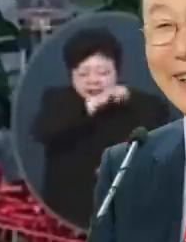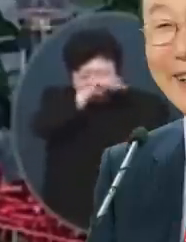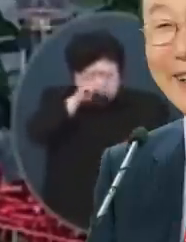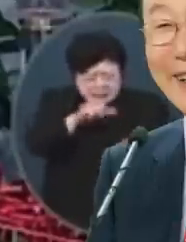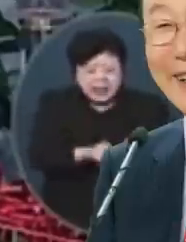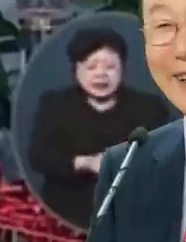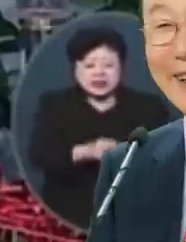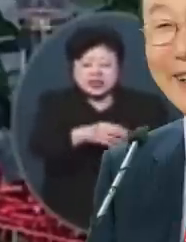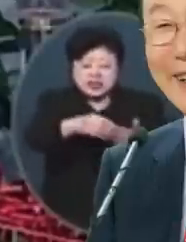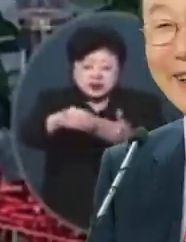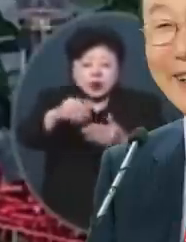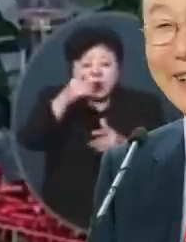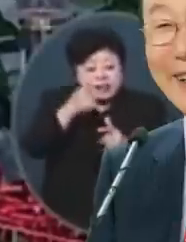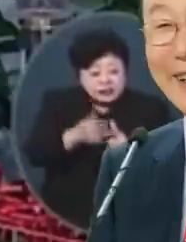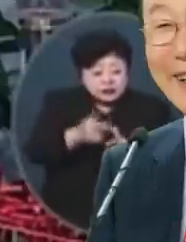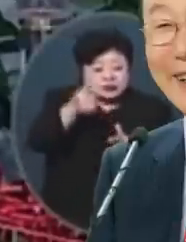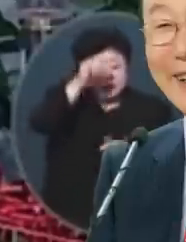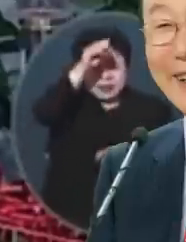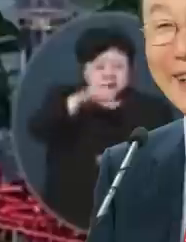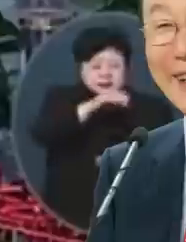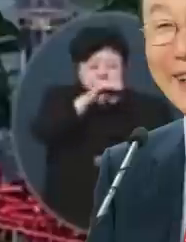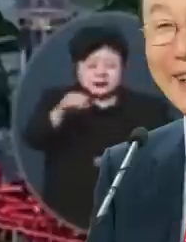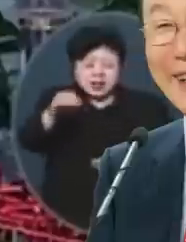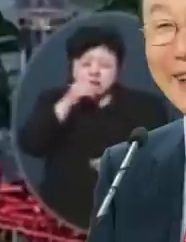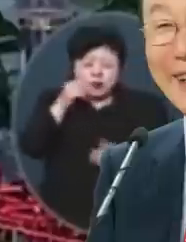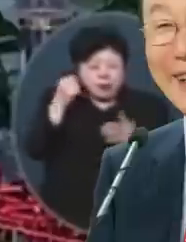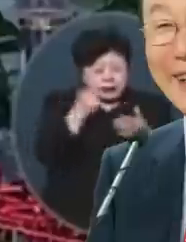이끌어 나가는 것입니다. 예수님이 십자가에 못 박혀